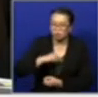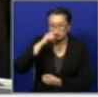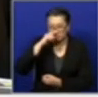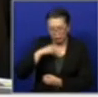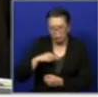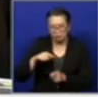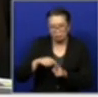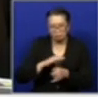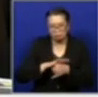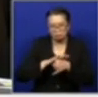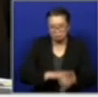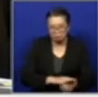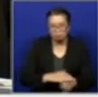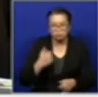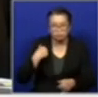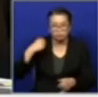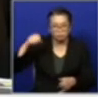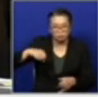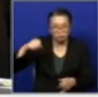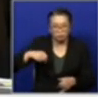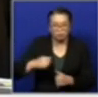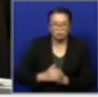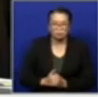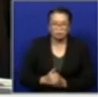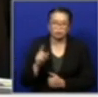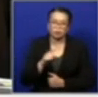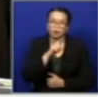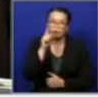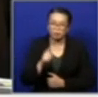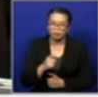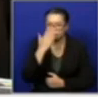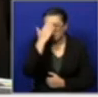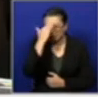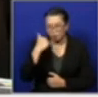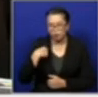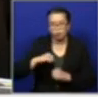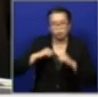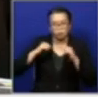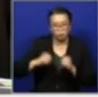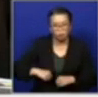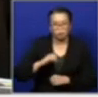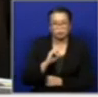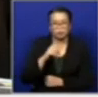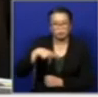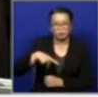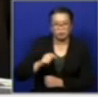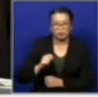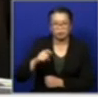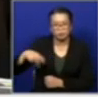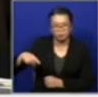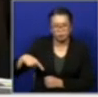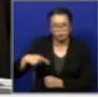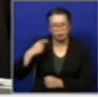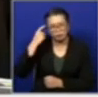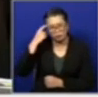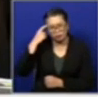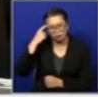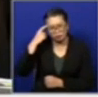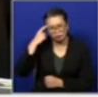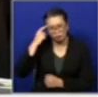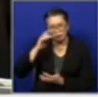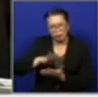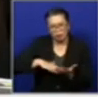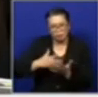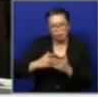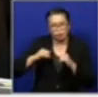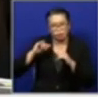เข้าร่วม CPTPP จะช่วยให้ไทยมีศักยภาพทางด้านการแข่งขันจริงหรือไม่หรือว่าจะเป็นการฆ่าธุรกิจไทยฆ่าเกษตรก